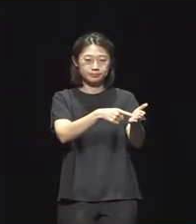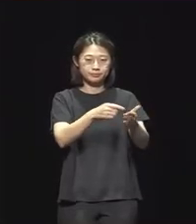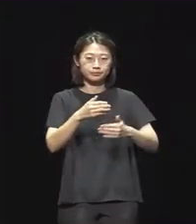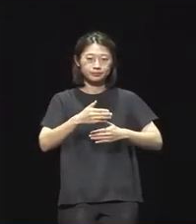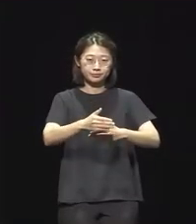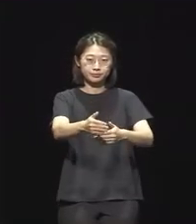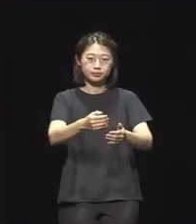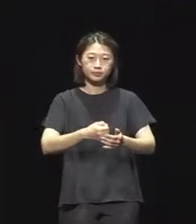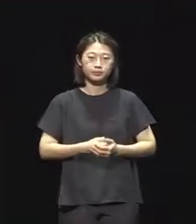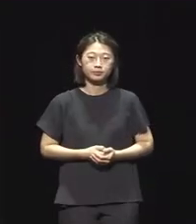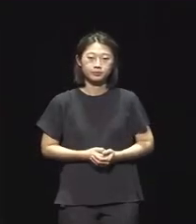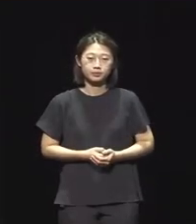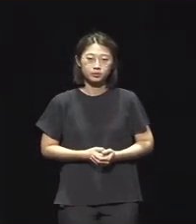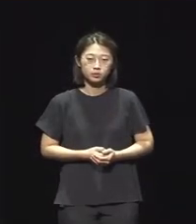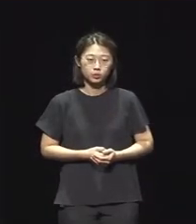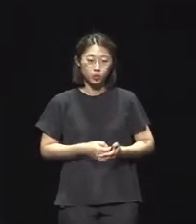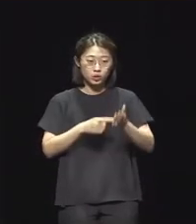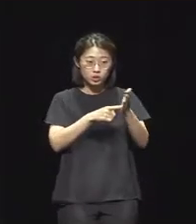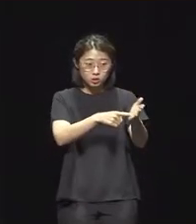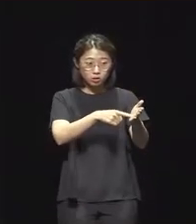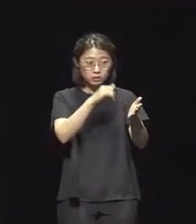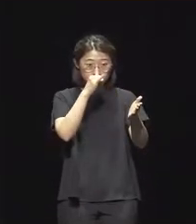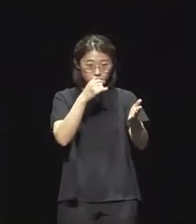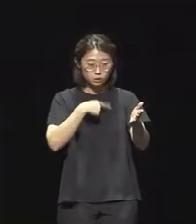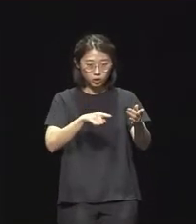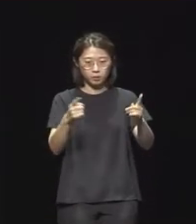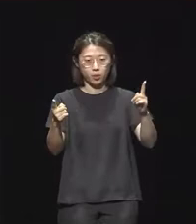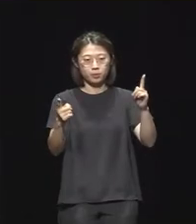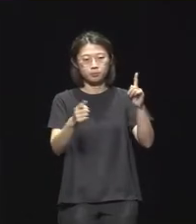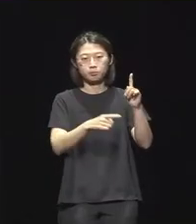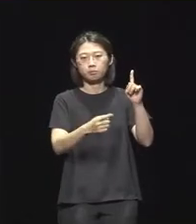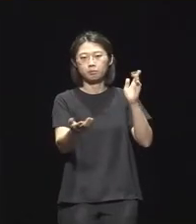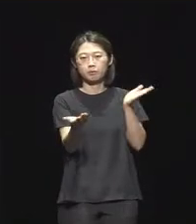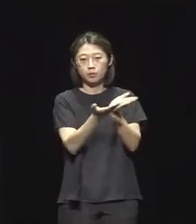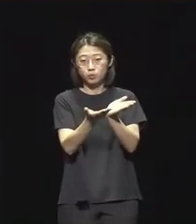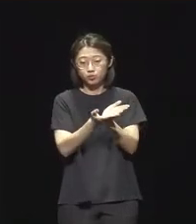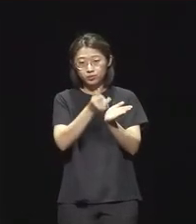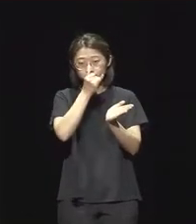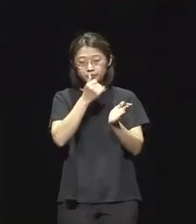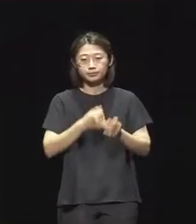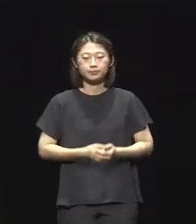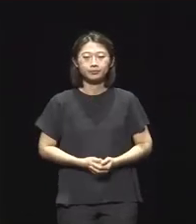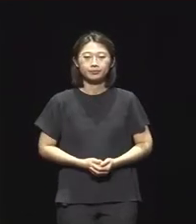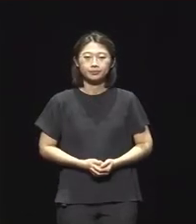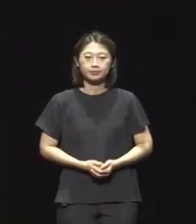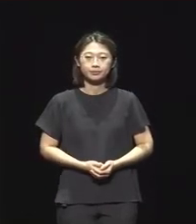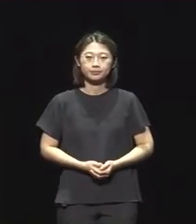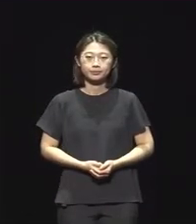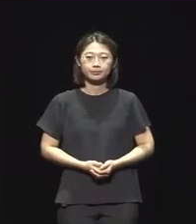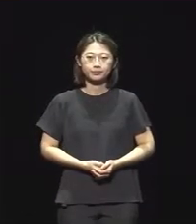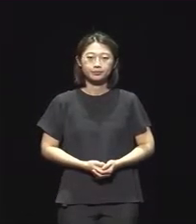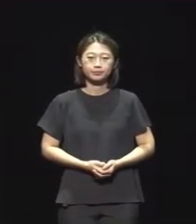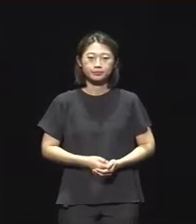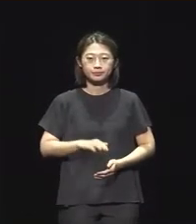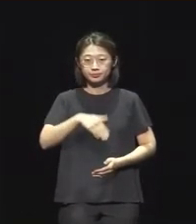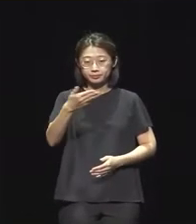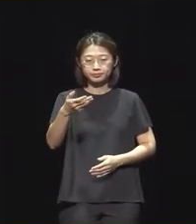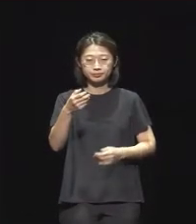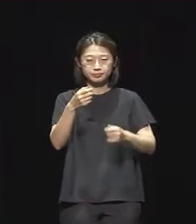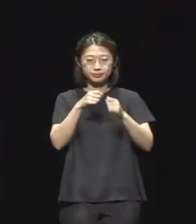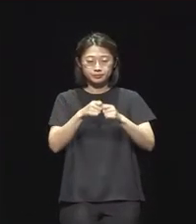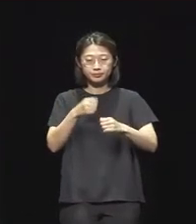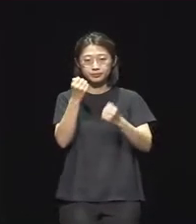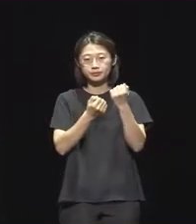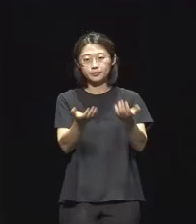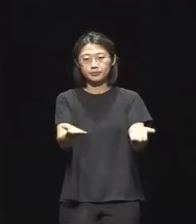공급과 수요를 서로 매칭 연결하는 그런 구조로 지금 수행을 하고 있습니다 이따 사업 추인 절차에 대해서 어 자 또 설명을 드리도록 하겠습니다